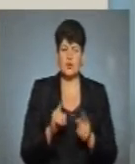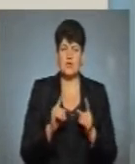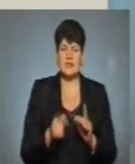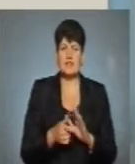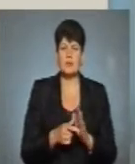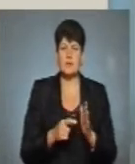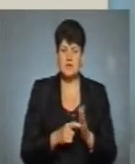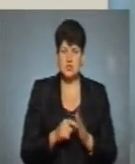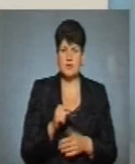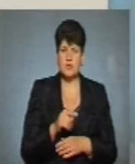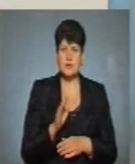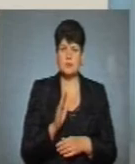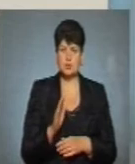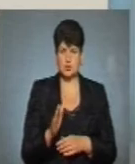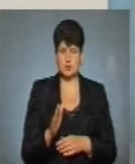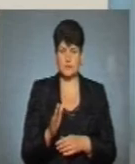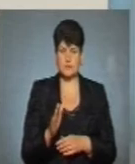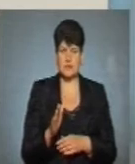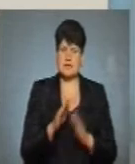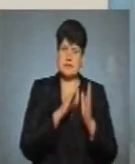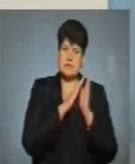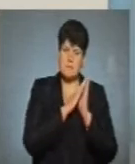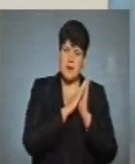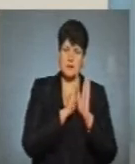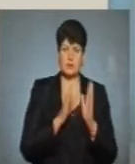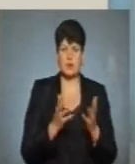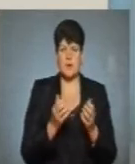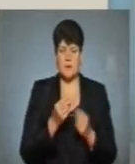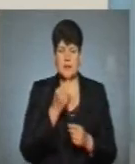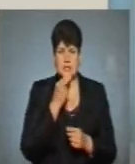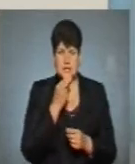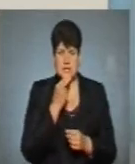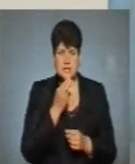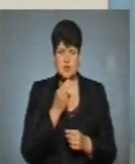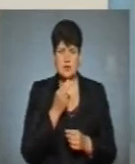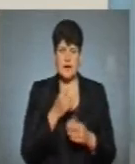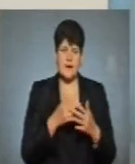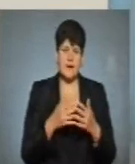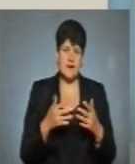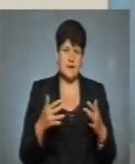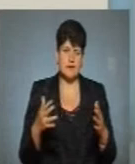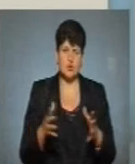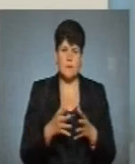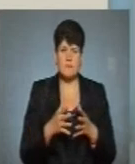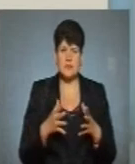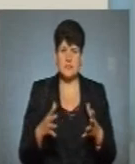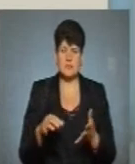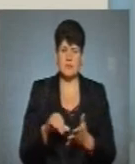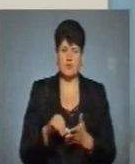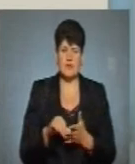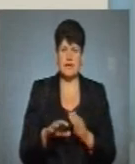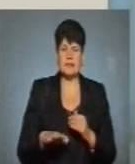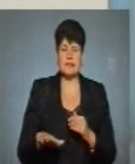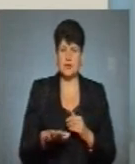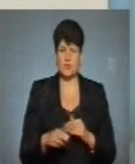приміщенні вони будуть спати, вони будуть приймати їжу і решту максимально перебування на території.